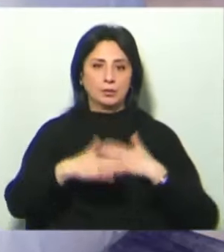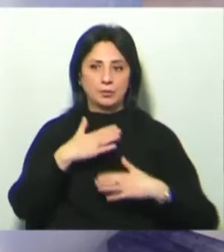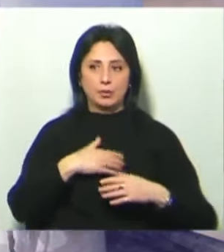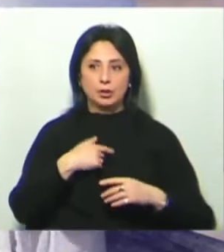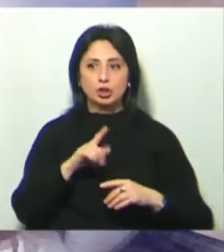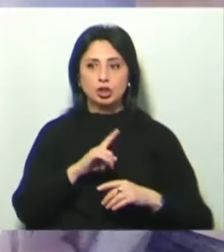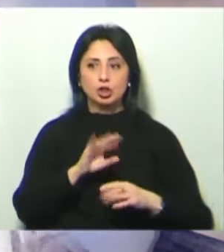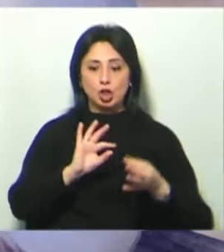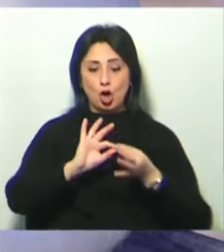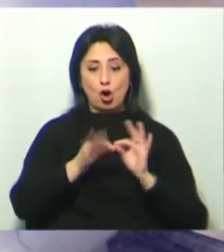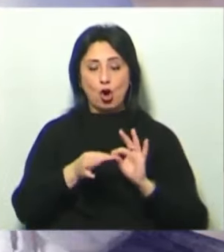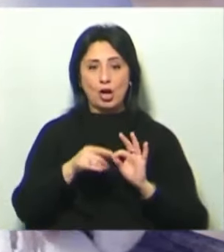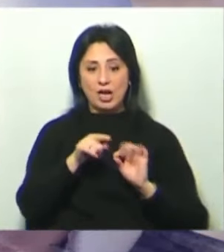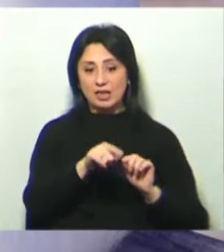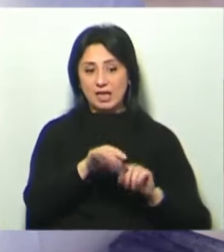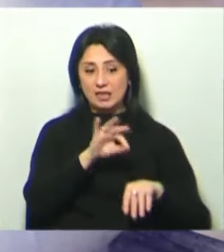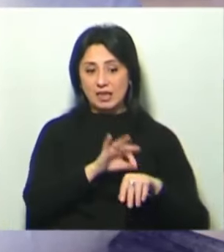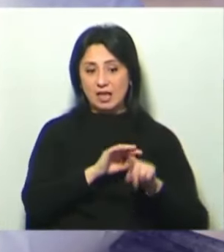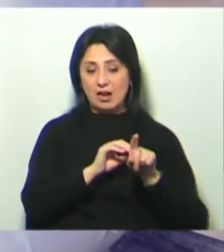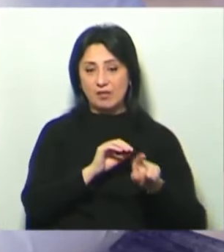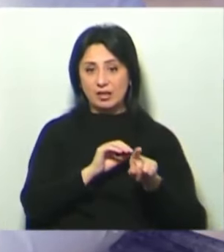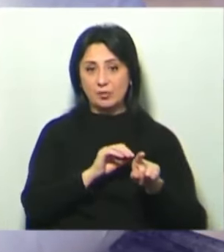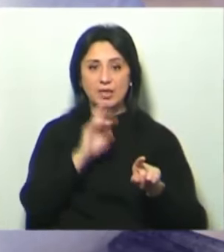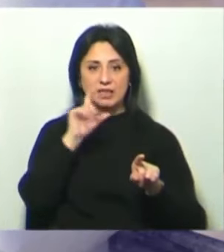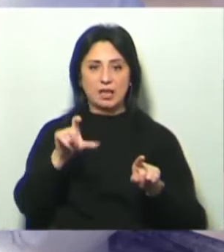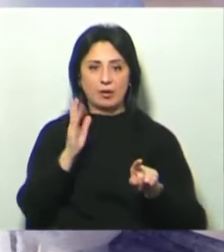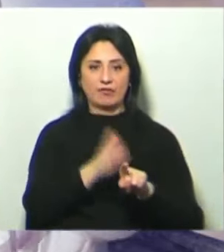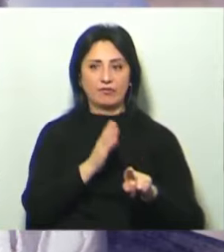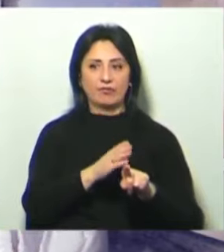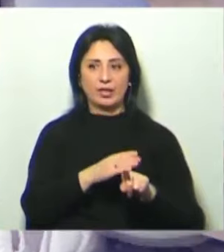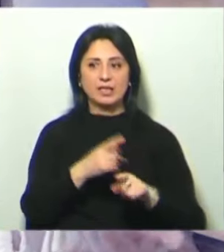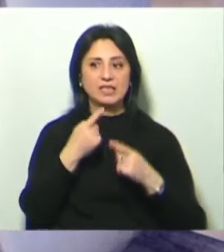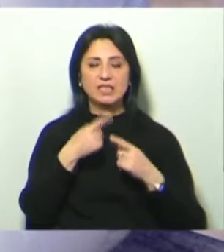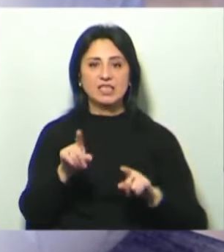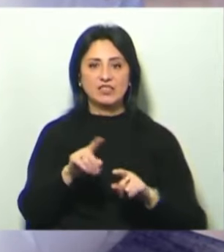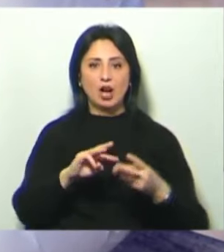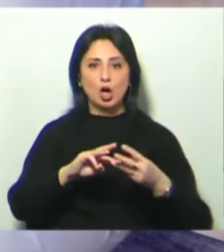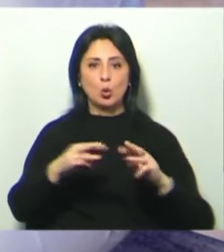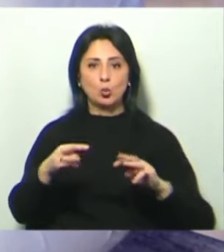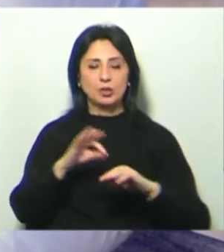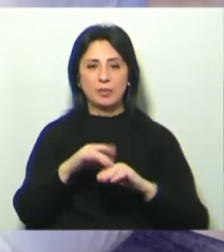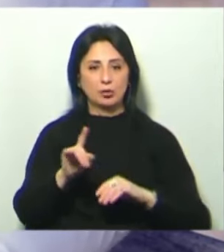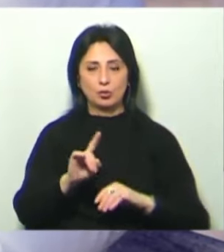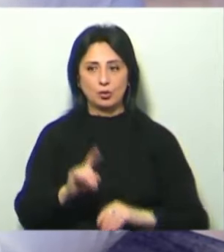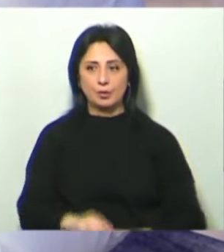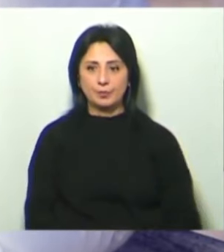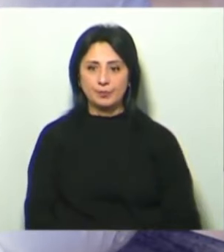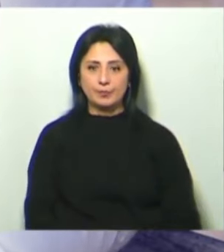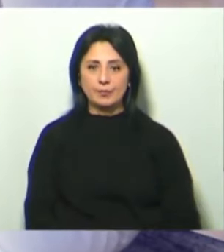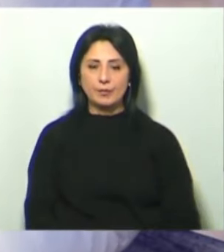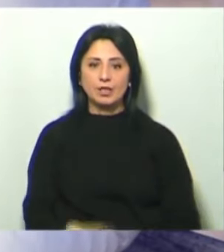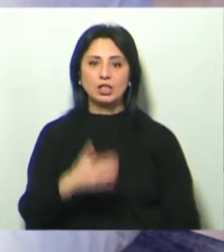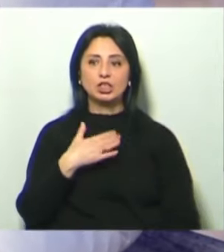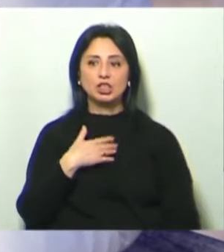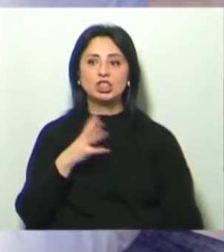გაგვიმართლა ჩვენ, რომ კონკრეტულად აი ეს დაავადება აქვს და არა სხვა რაიმე კუნთის პათოლოგია.